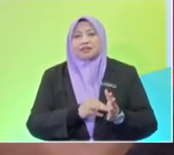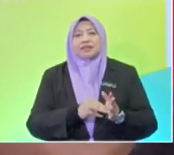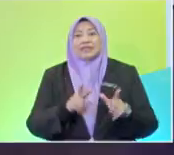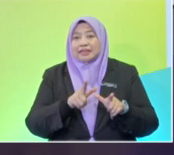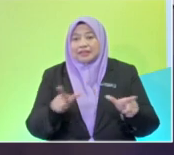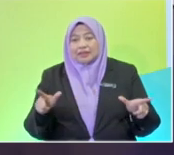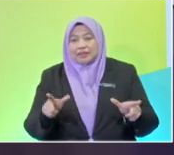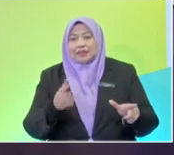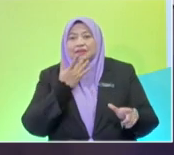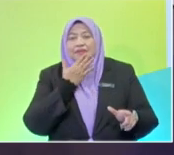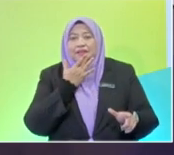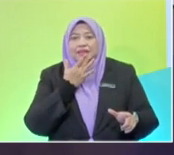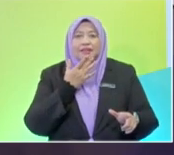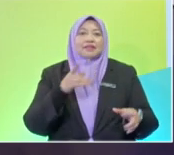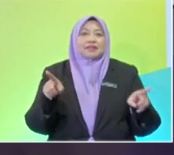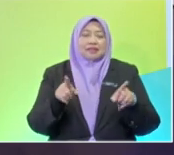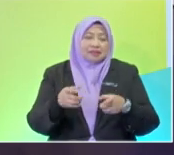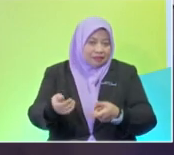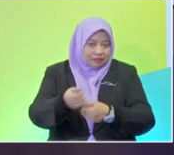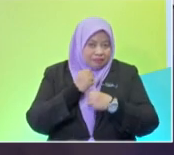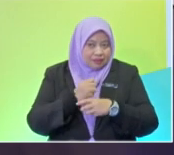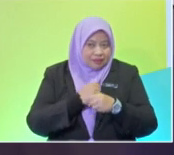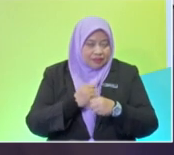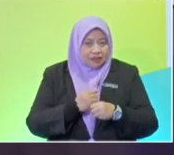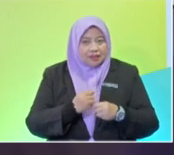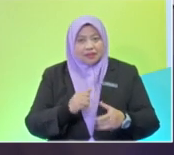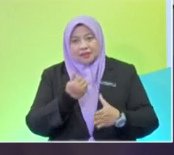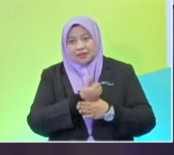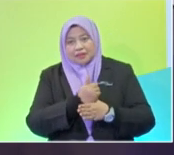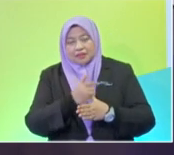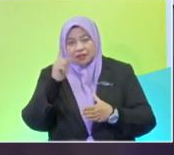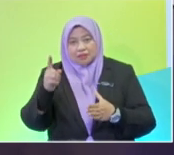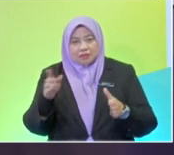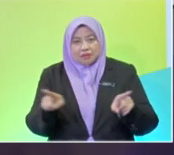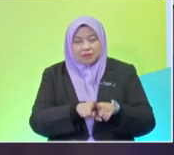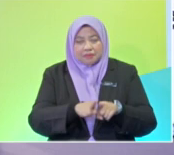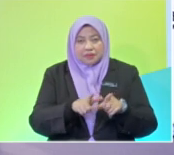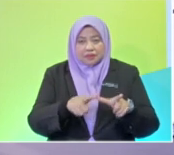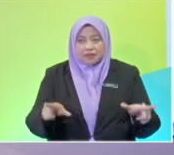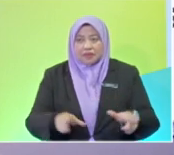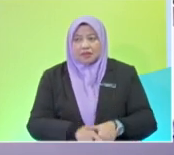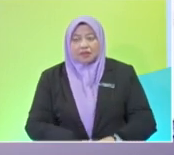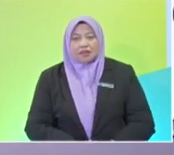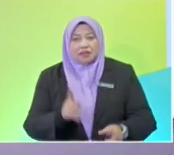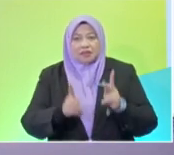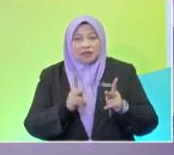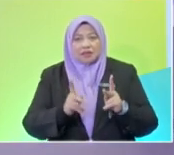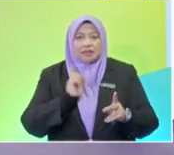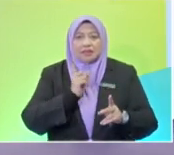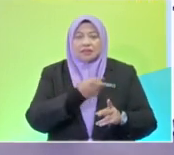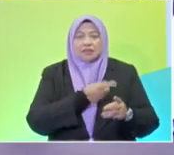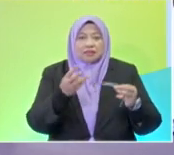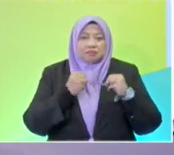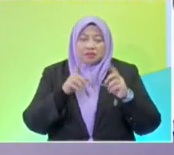akan menarik antara satu sama lain Jadi kalau kita contoh